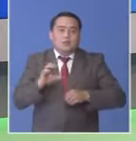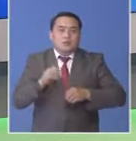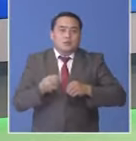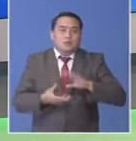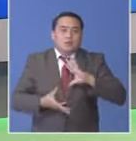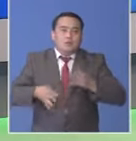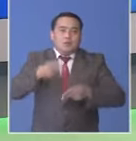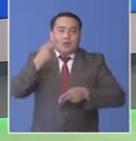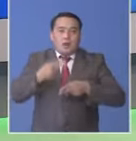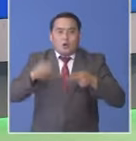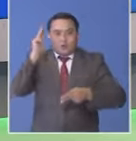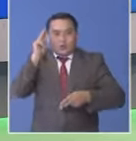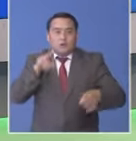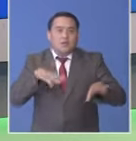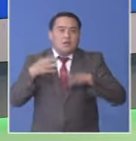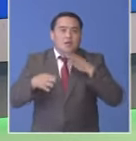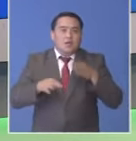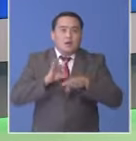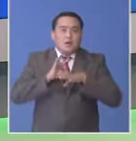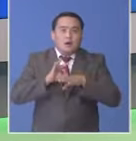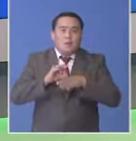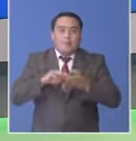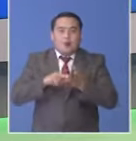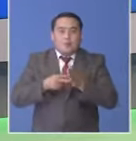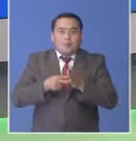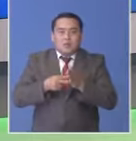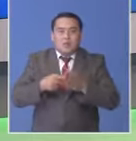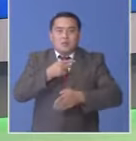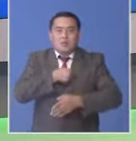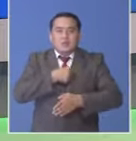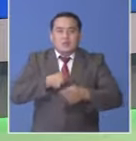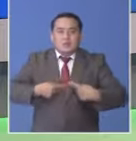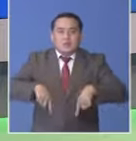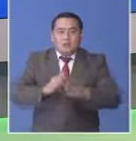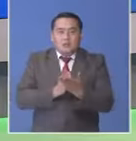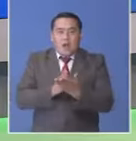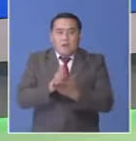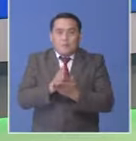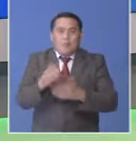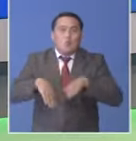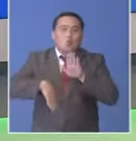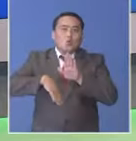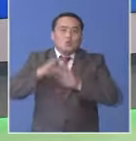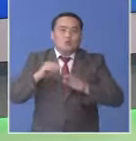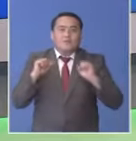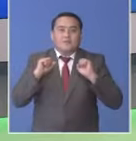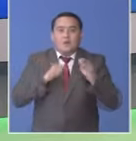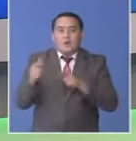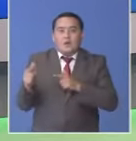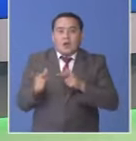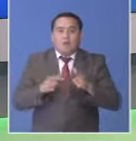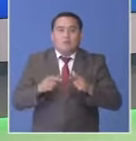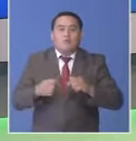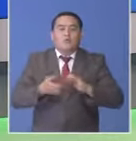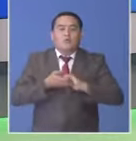Заключительный учебно-тренировочный сбор проходит согласно плану тренерского штаба и направлен в основном на повышение физической подготовки